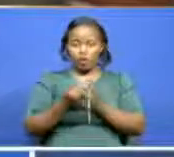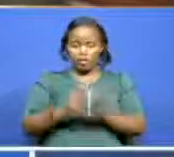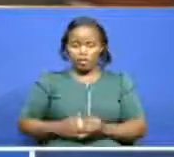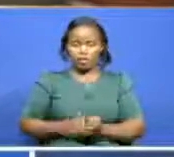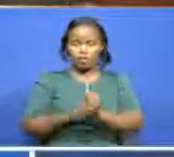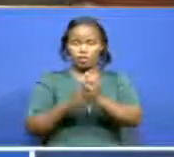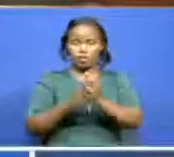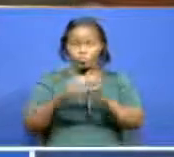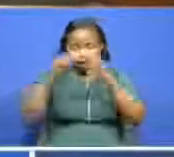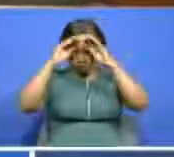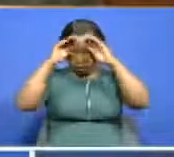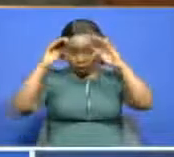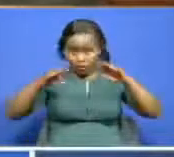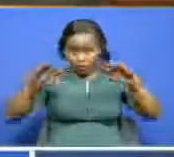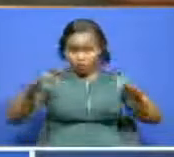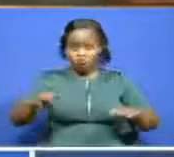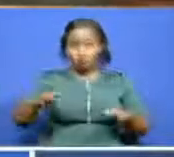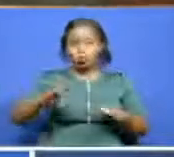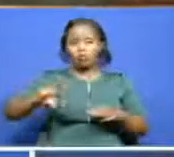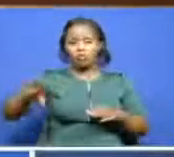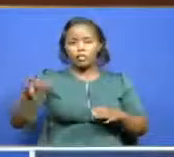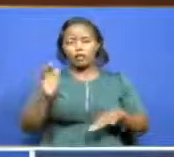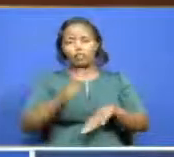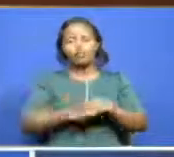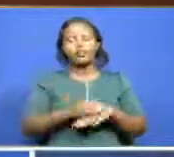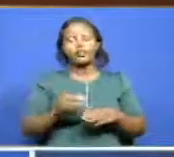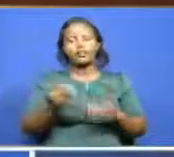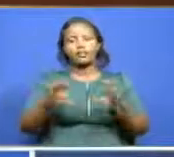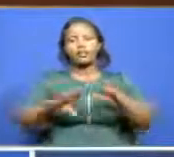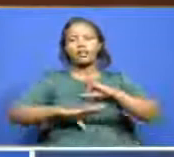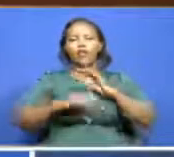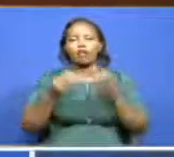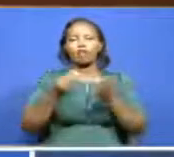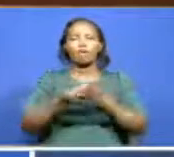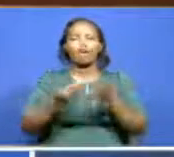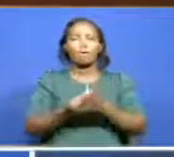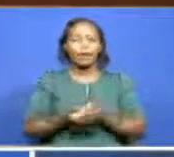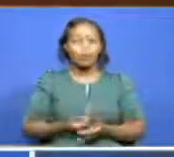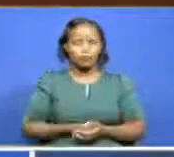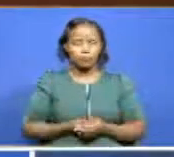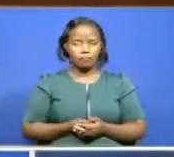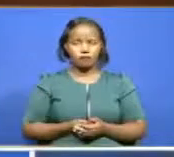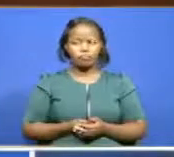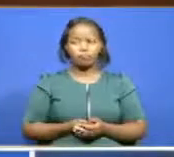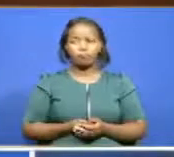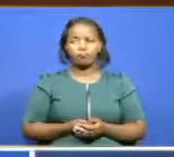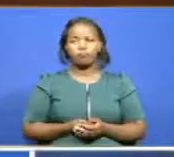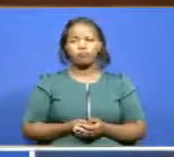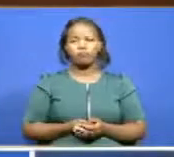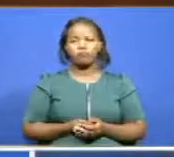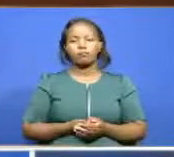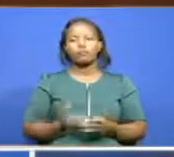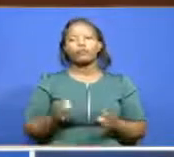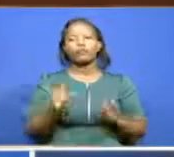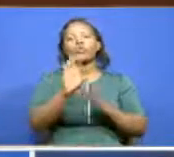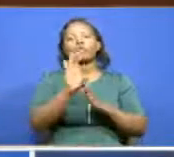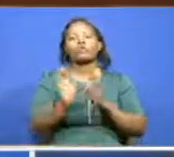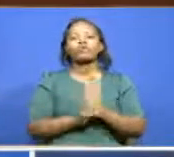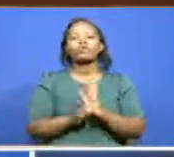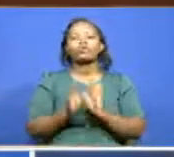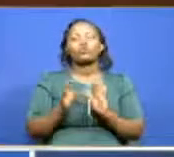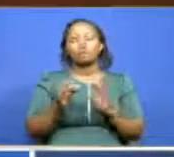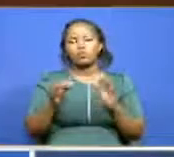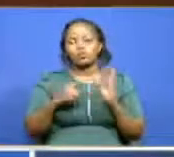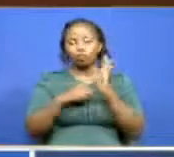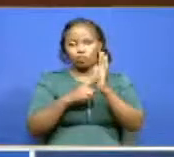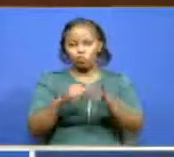kwamba magatuzi yanapata thamani kamili ya fedha zao. The constitution empowers us to represent the interests of the counties and their governments.